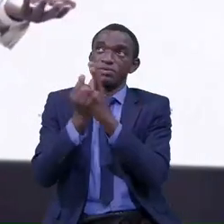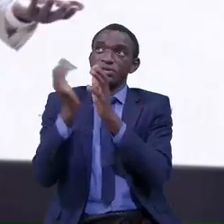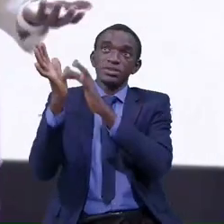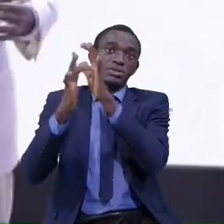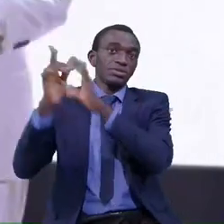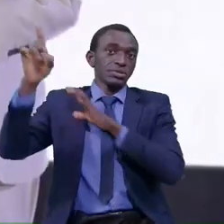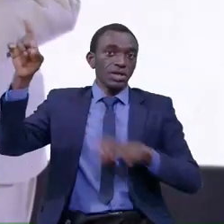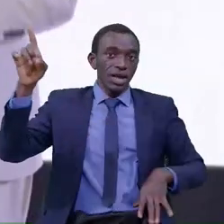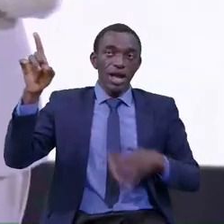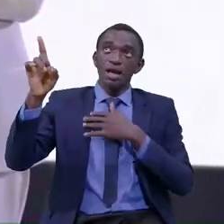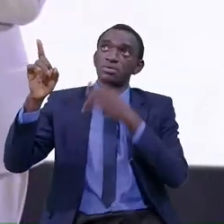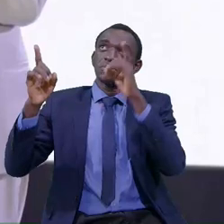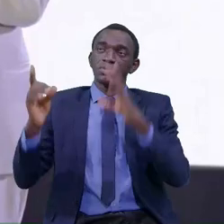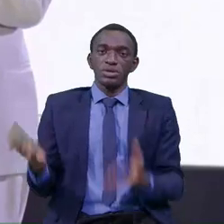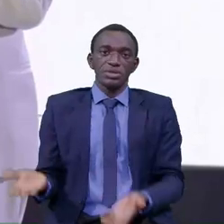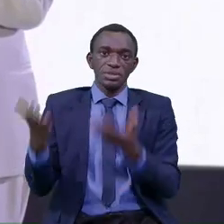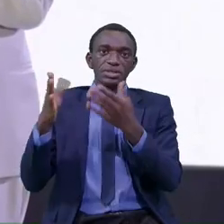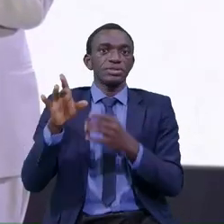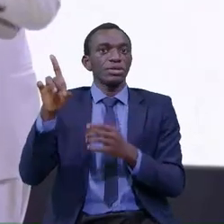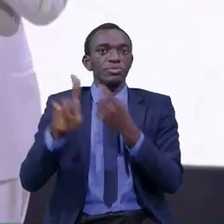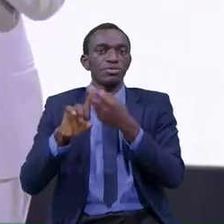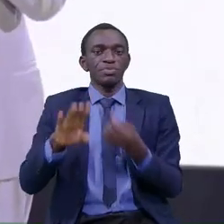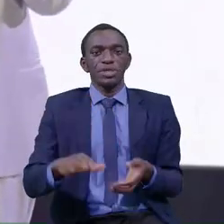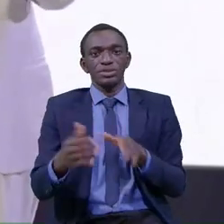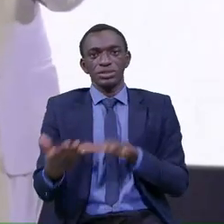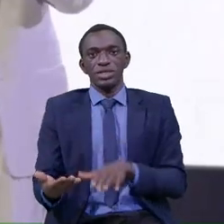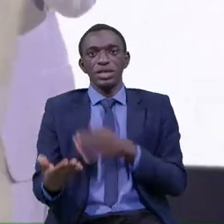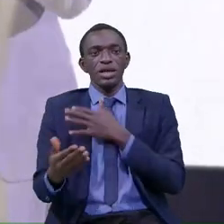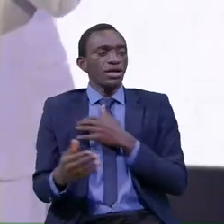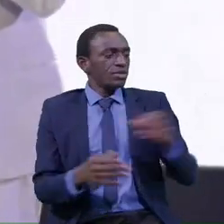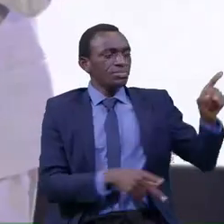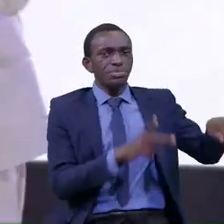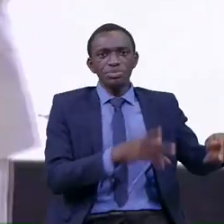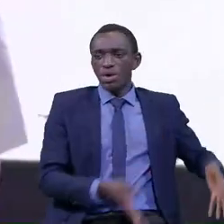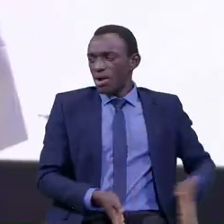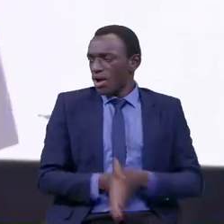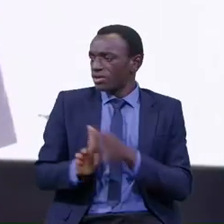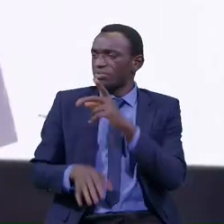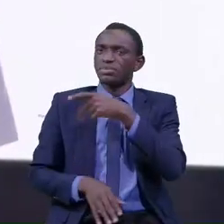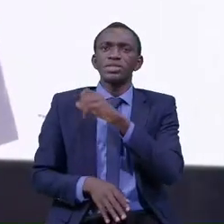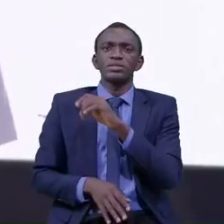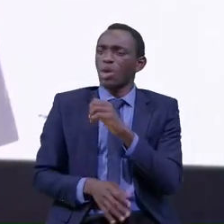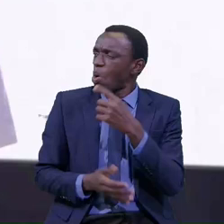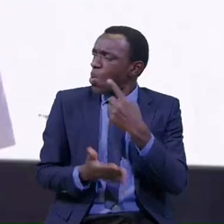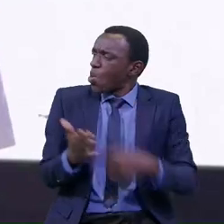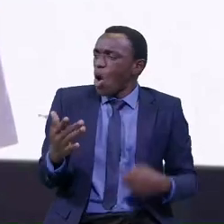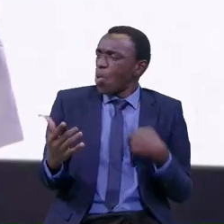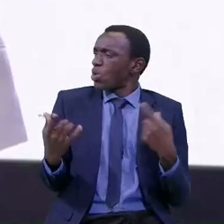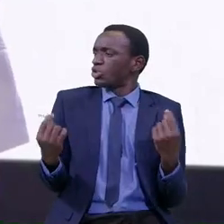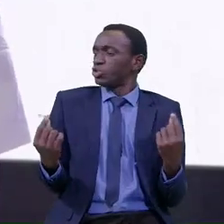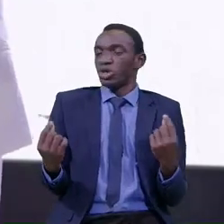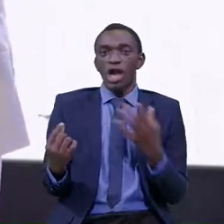l'a ressuscité des morts. Et il dit, oh mes frères, que ferons-nous? Et il leur a dit, repentez-vous et